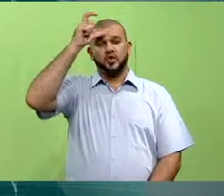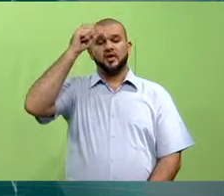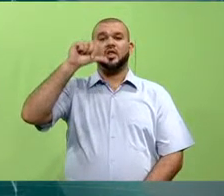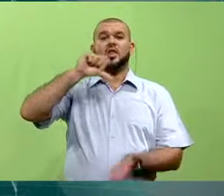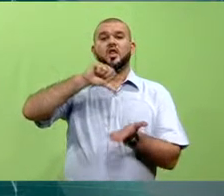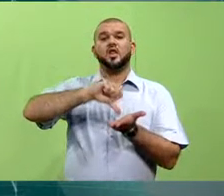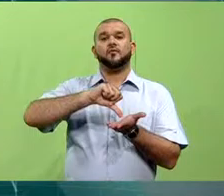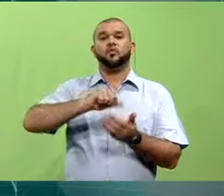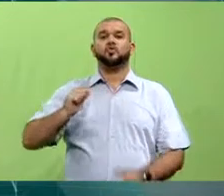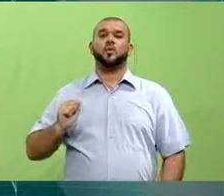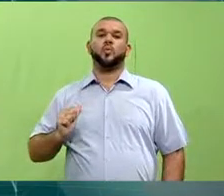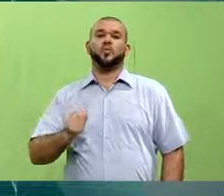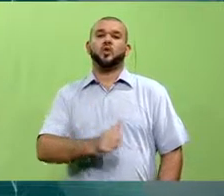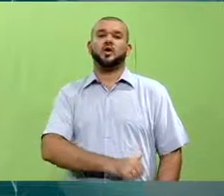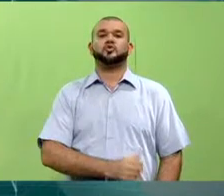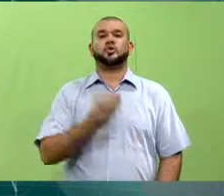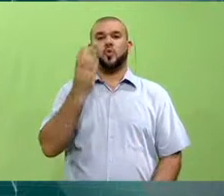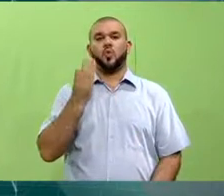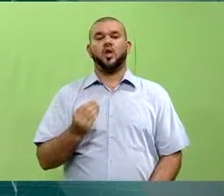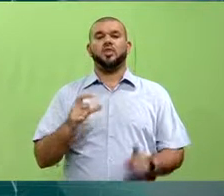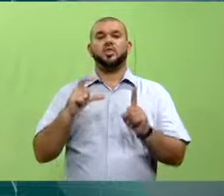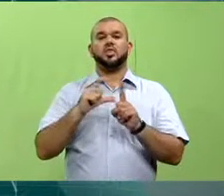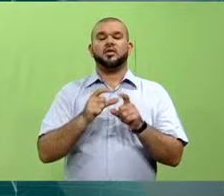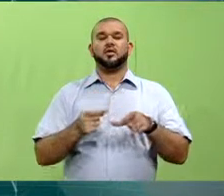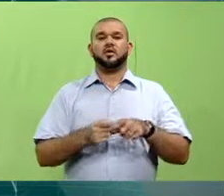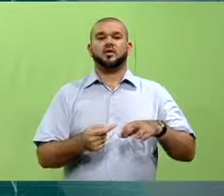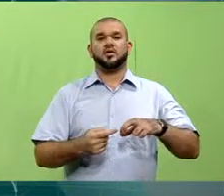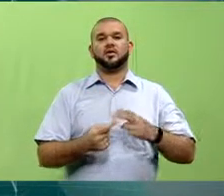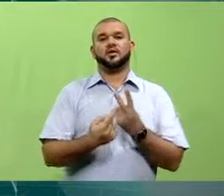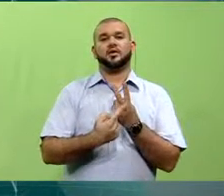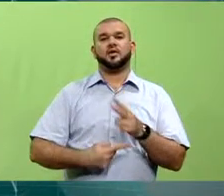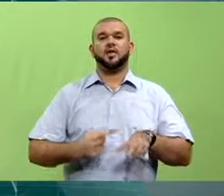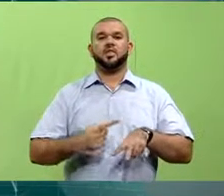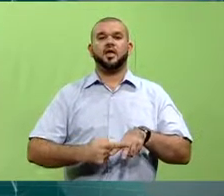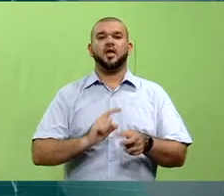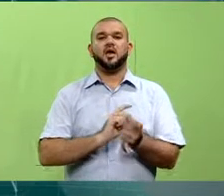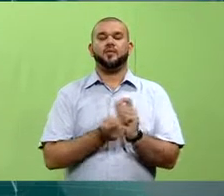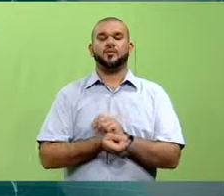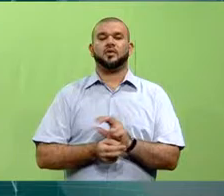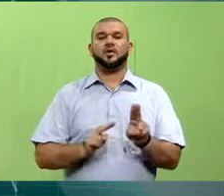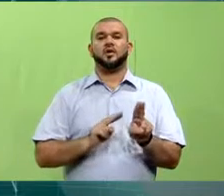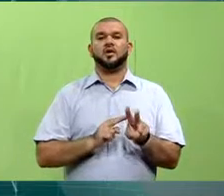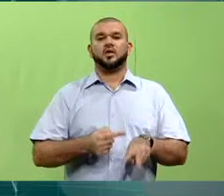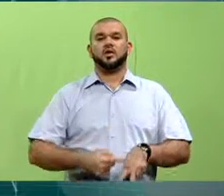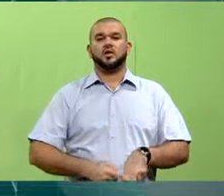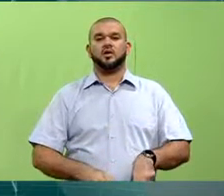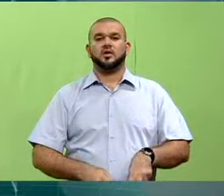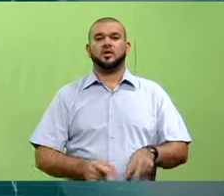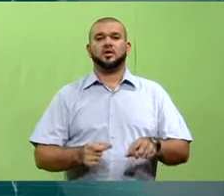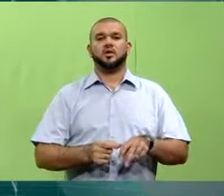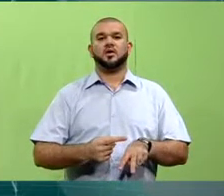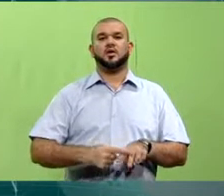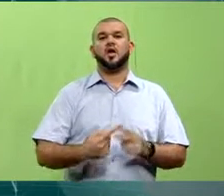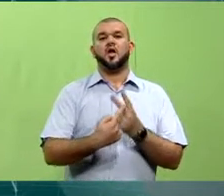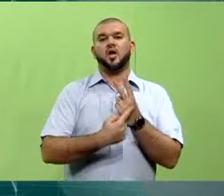Türkiye'nin Lefkoşa Büyükelçiliğine atanan Derya Kambay, Cumhurbaşkanı Mustafa Akıncı'ya